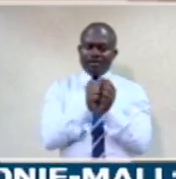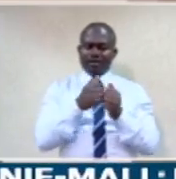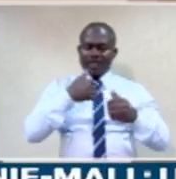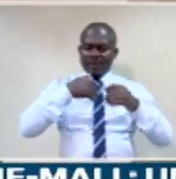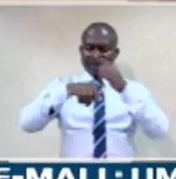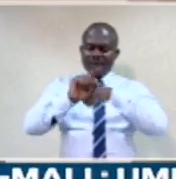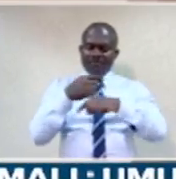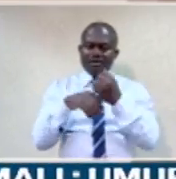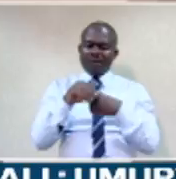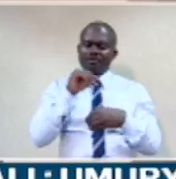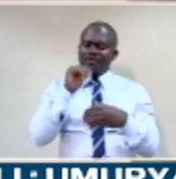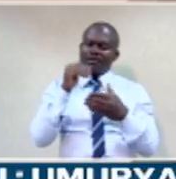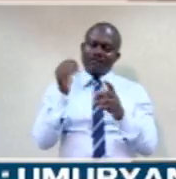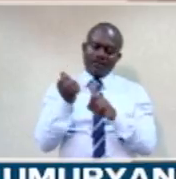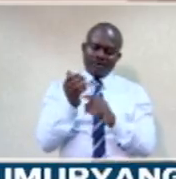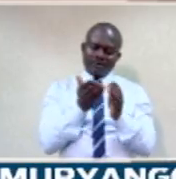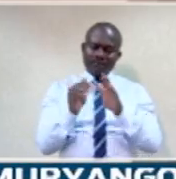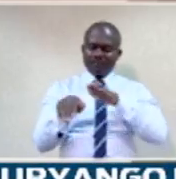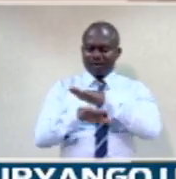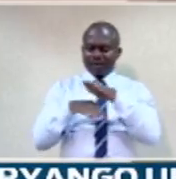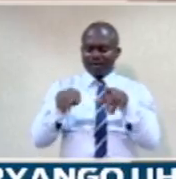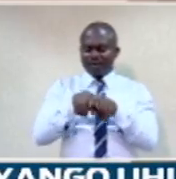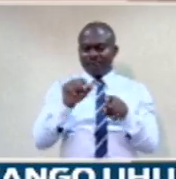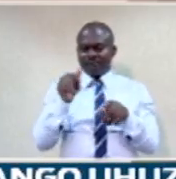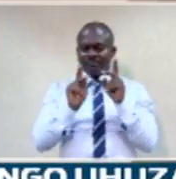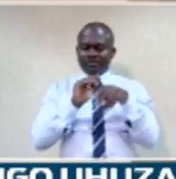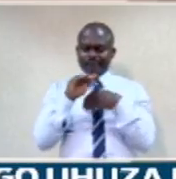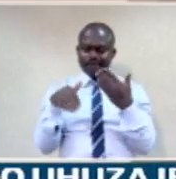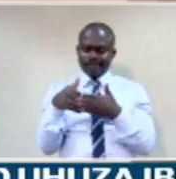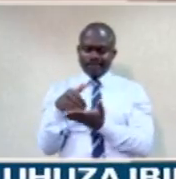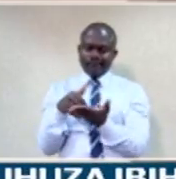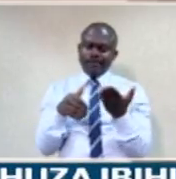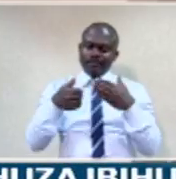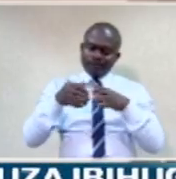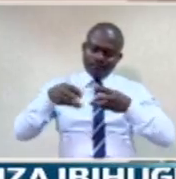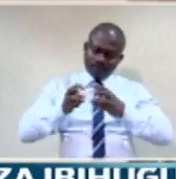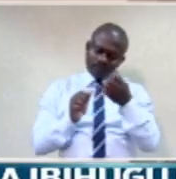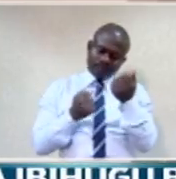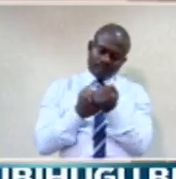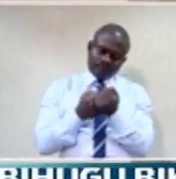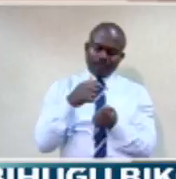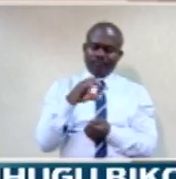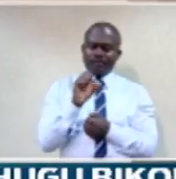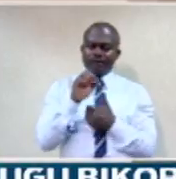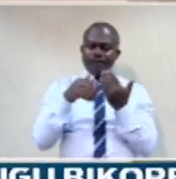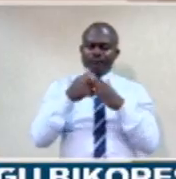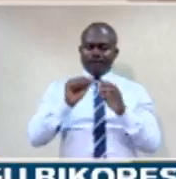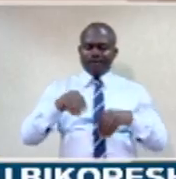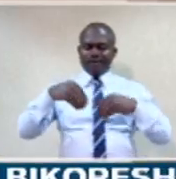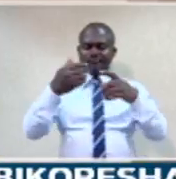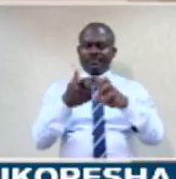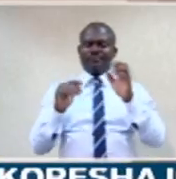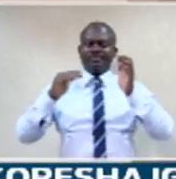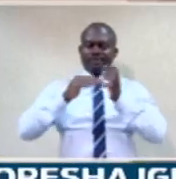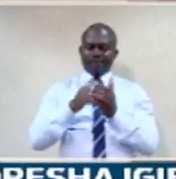ubumuga batagera kuri serivisi z'ibanze nk'abandi baturage. Ubwo nibwo bufasha sosiyete sivile zatanga